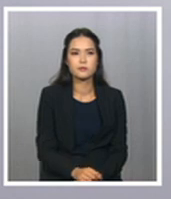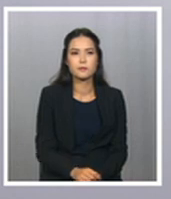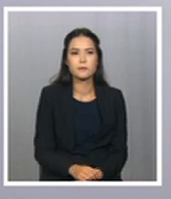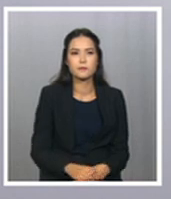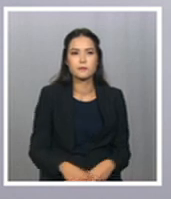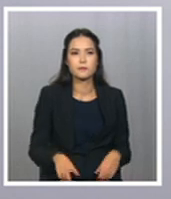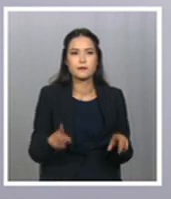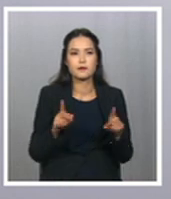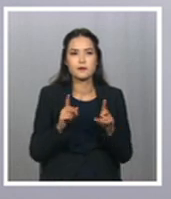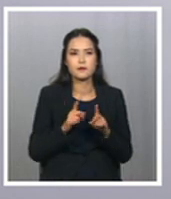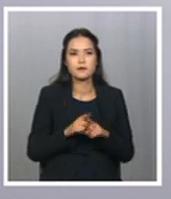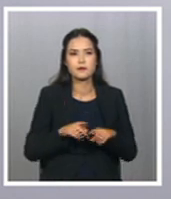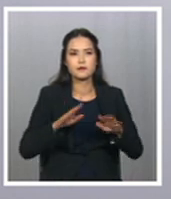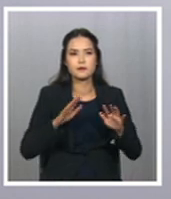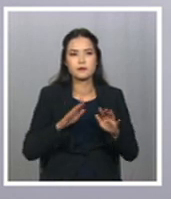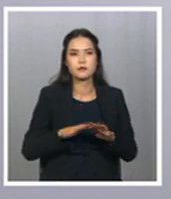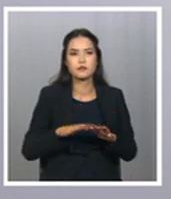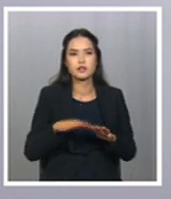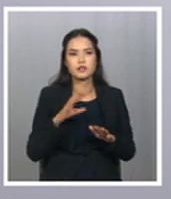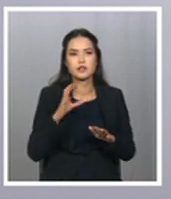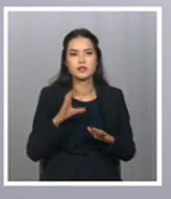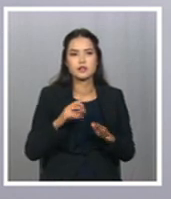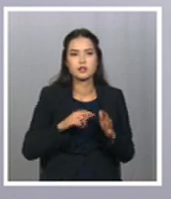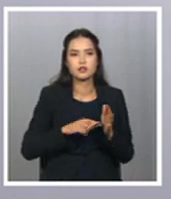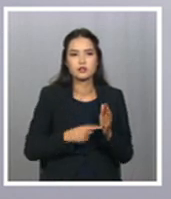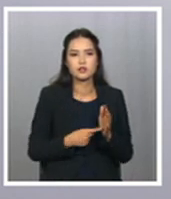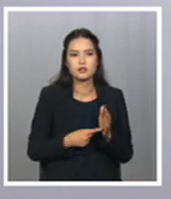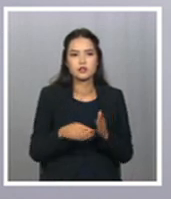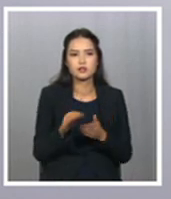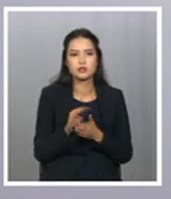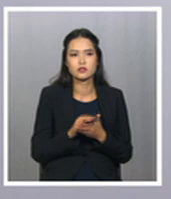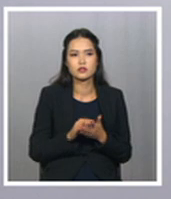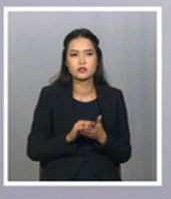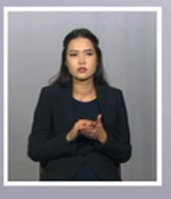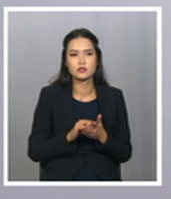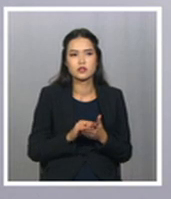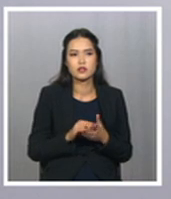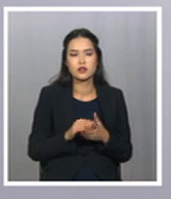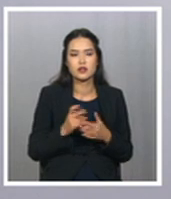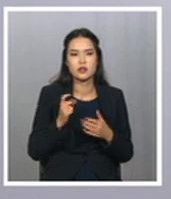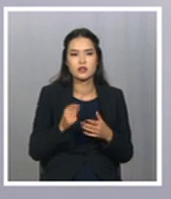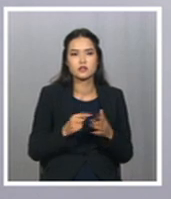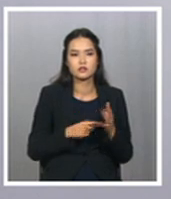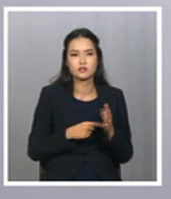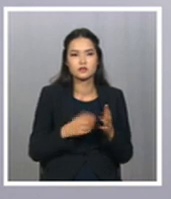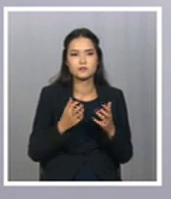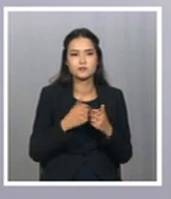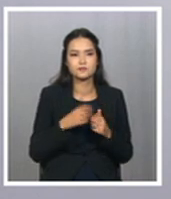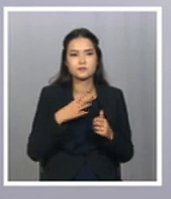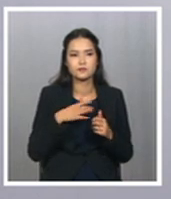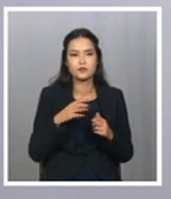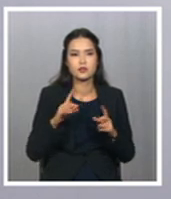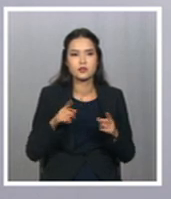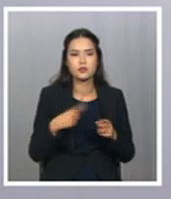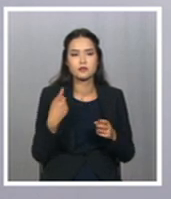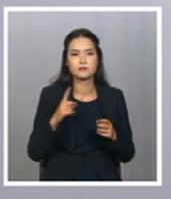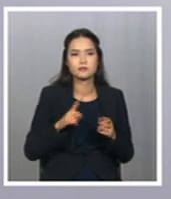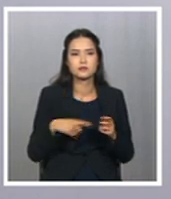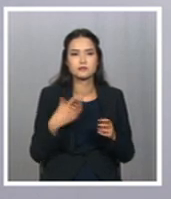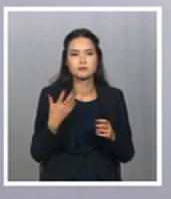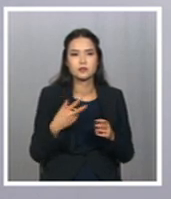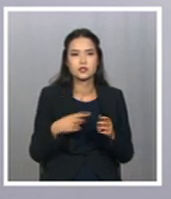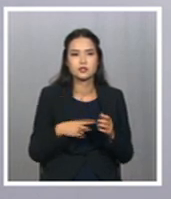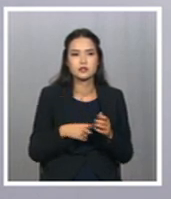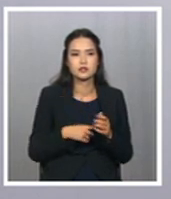бізге С нүктесінің координатын жазайтын болсақ, мінекей X нүктесін анықтадық, бұл бізде 1,5-ке тең.